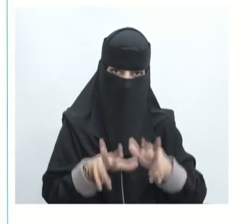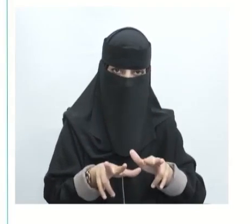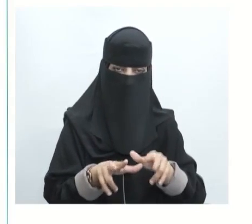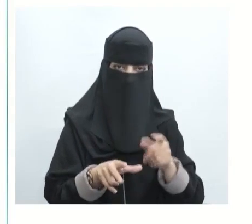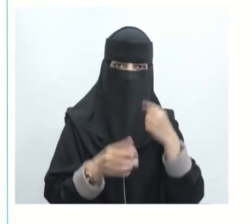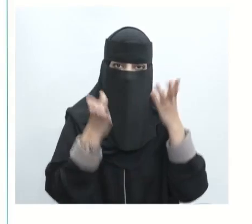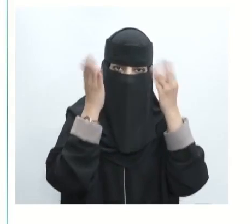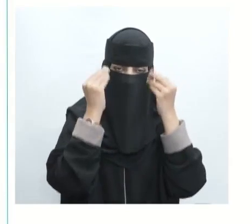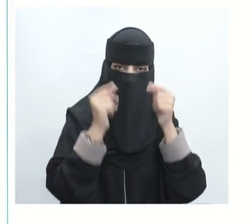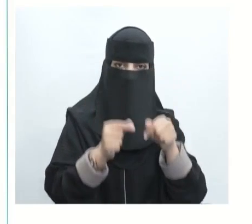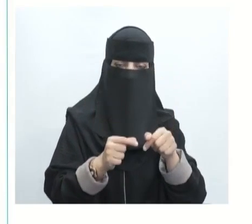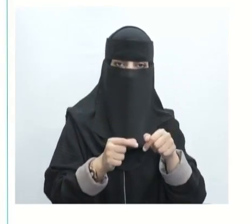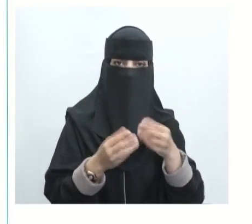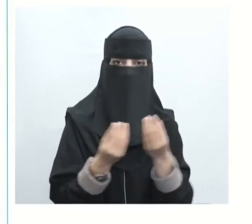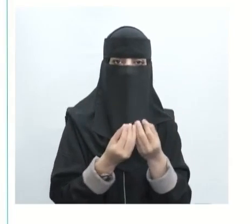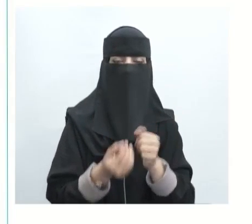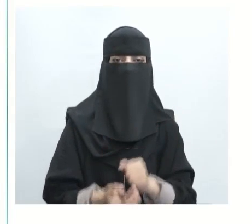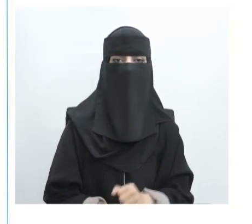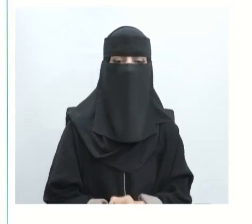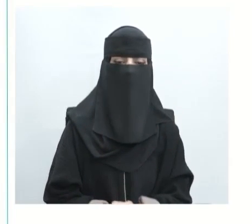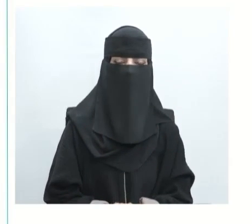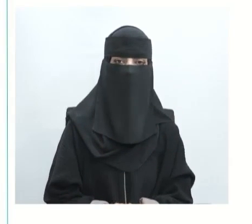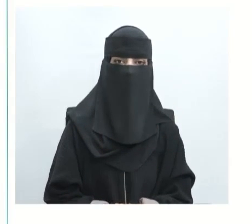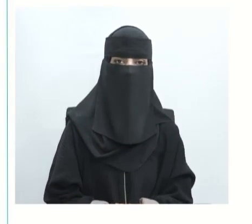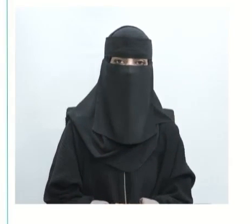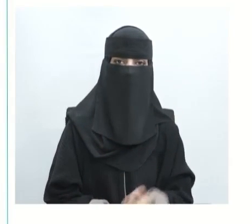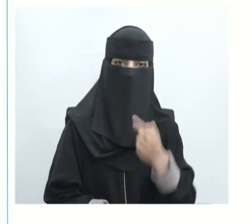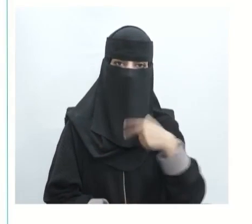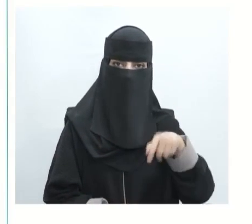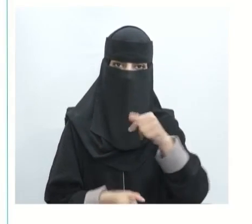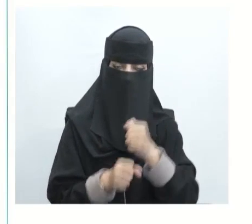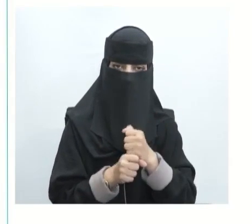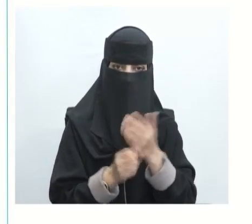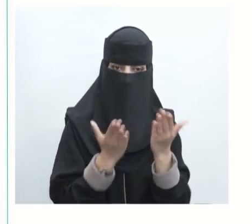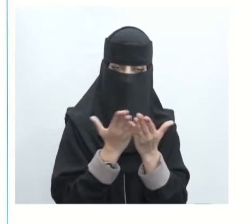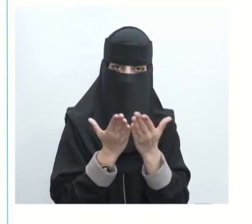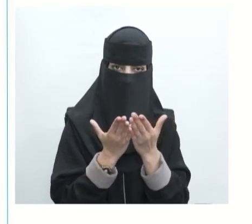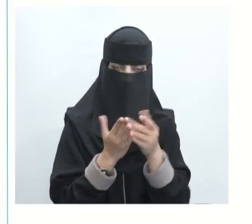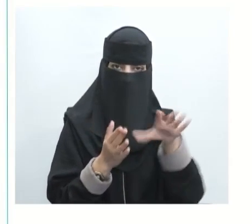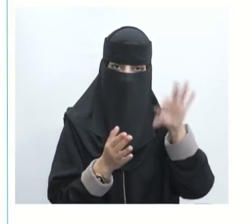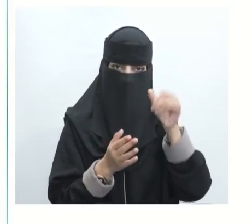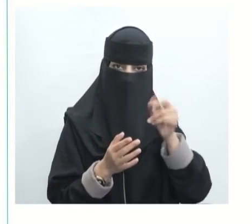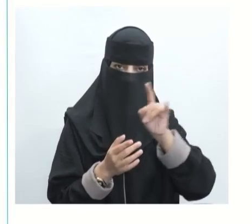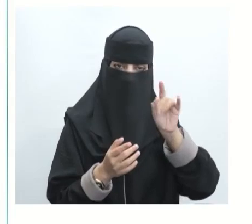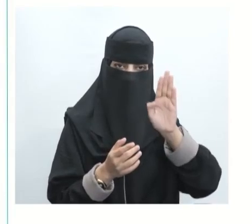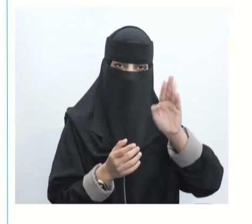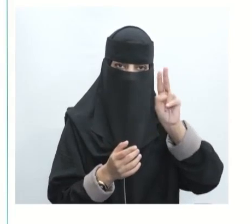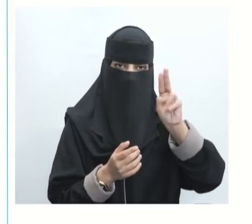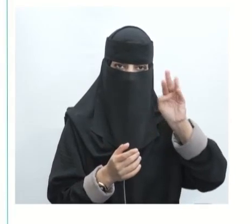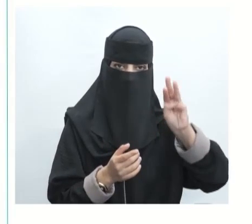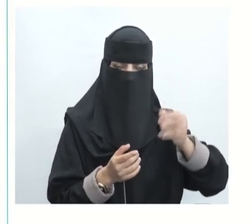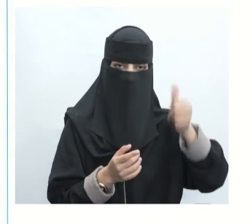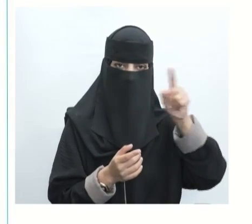ما تعلمتموه معي. إذا نحن قد قمنا بدراسة الاستثناء، وعرفنا أنه